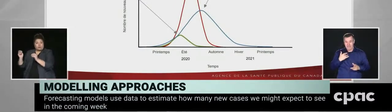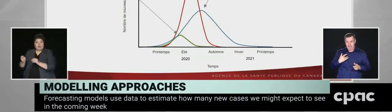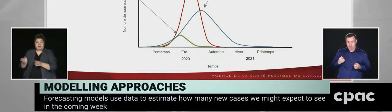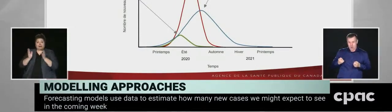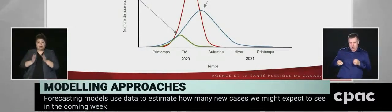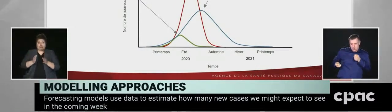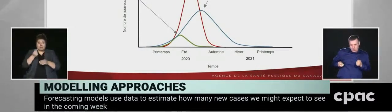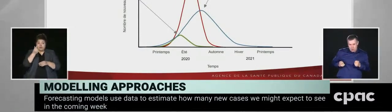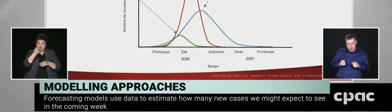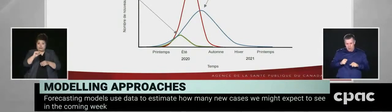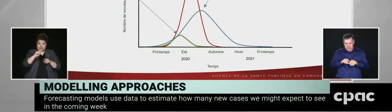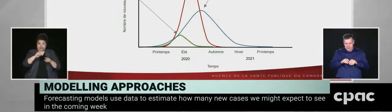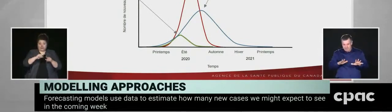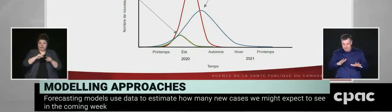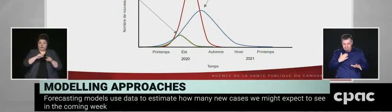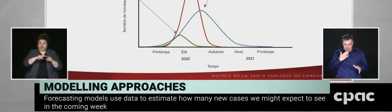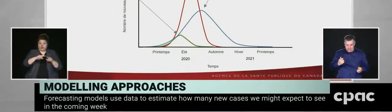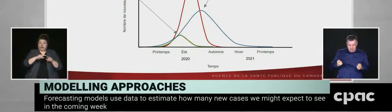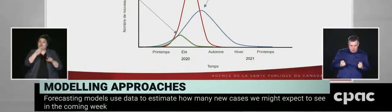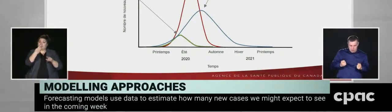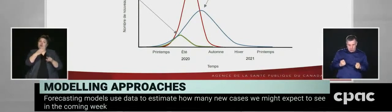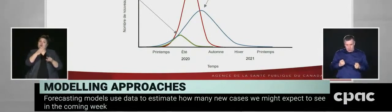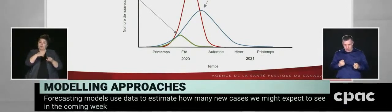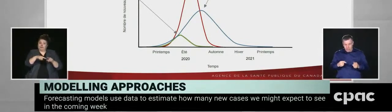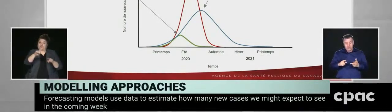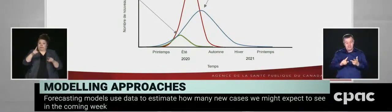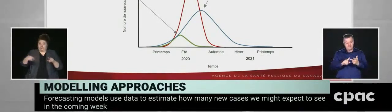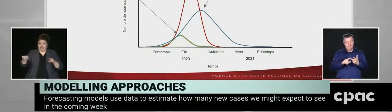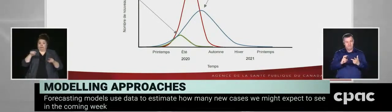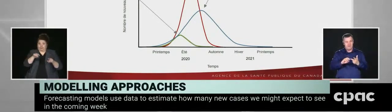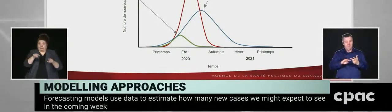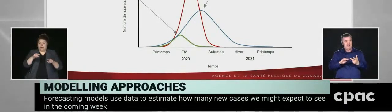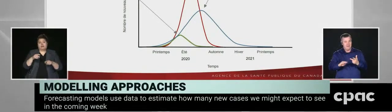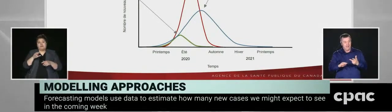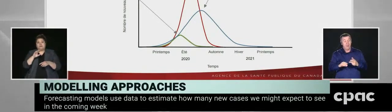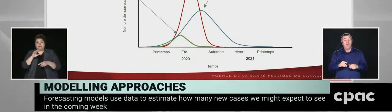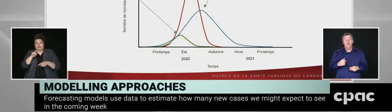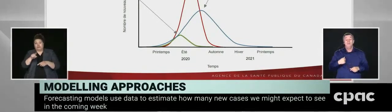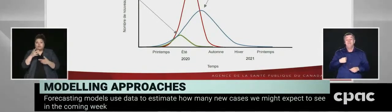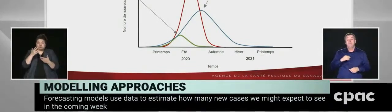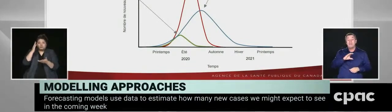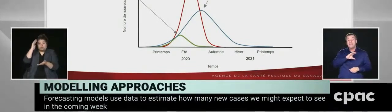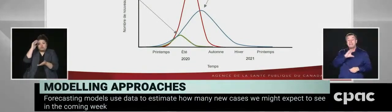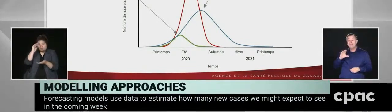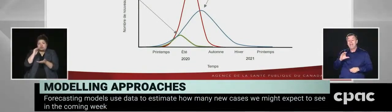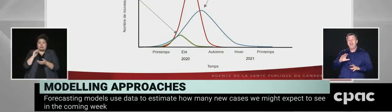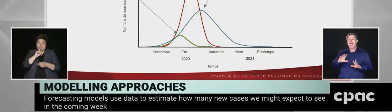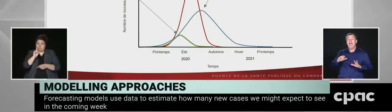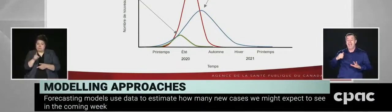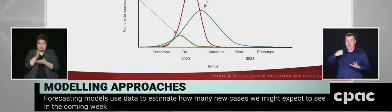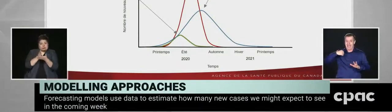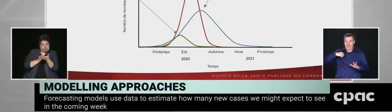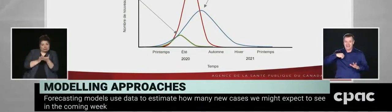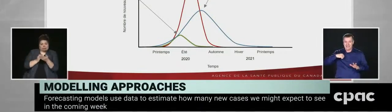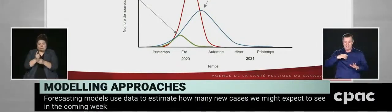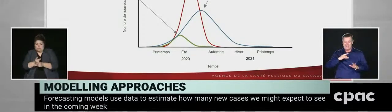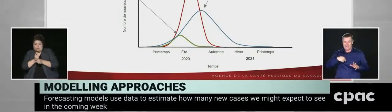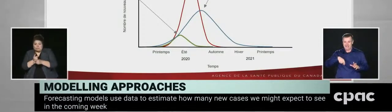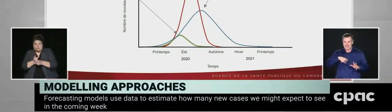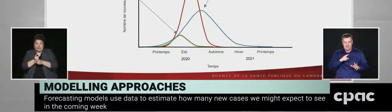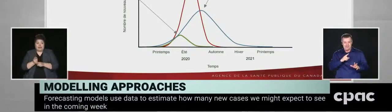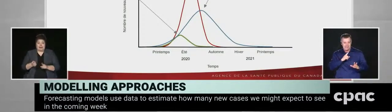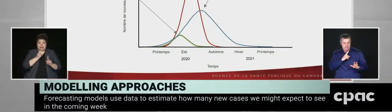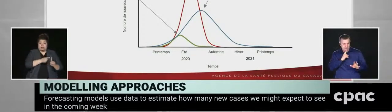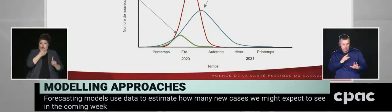l'épidémie. La stratégie collective canadienne à l'échelle nationale consiste à s'assurer que chaque personne